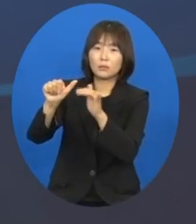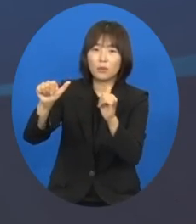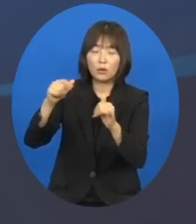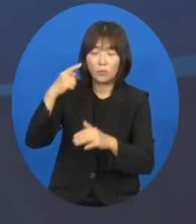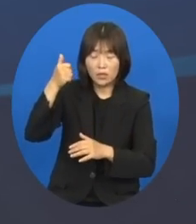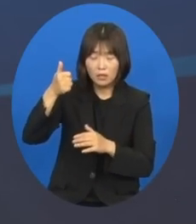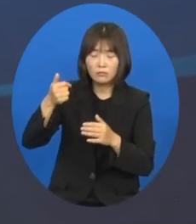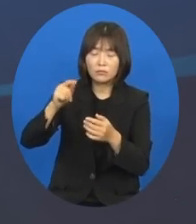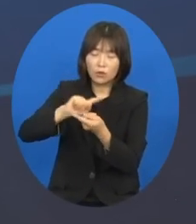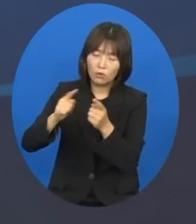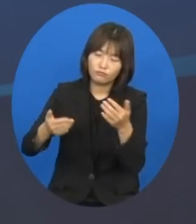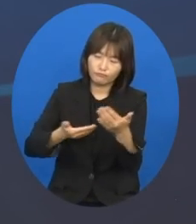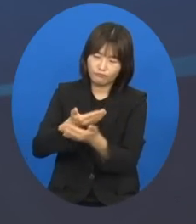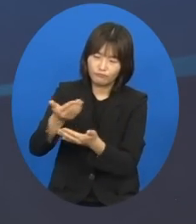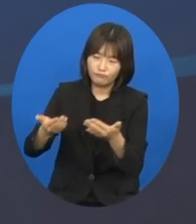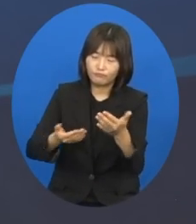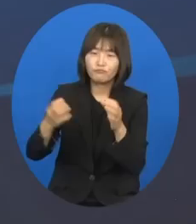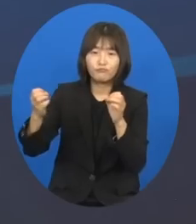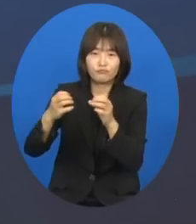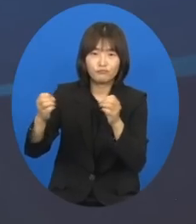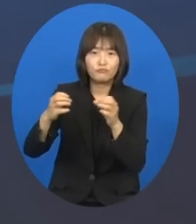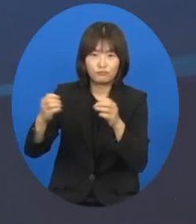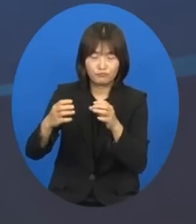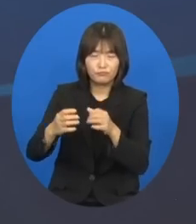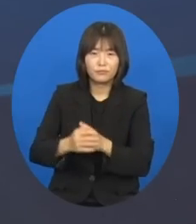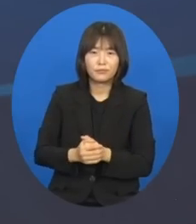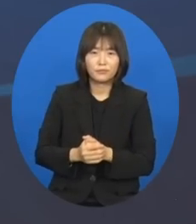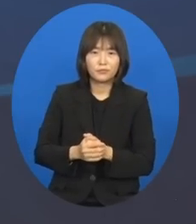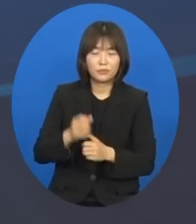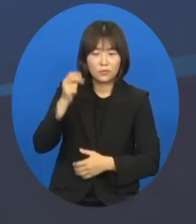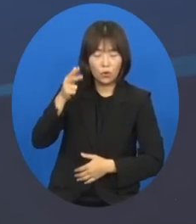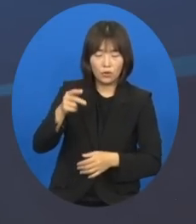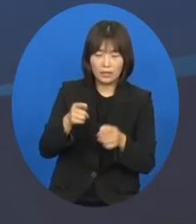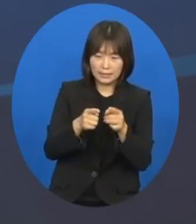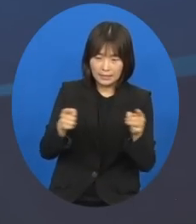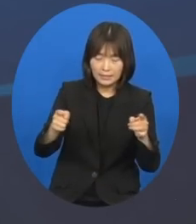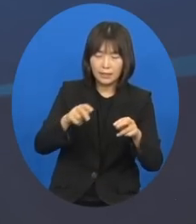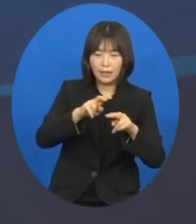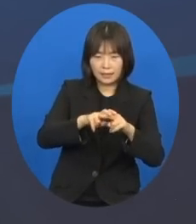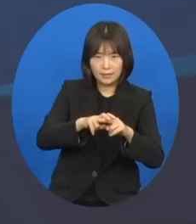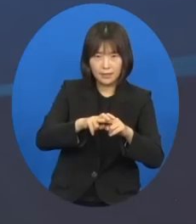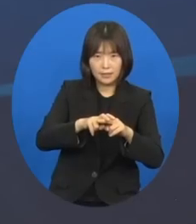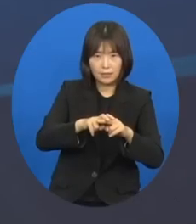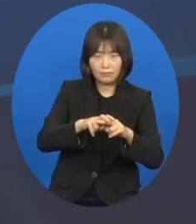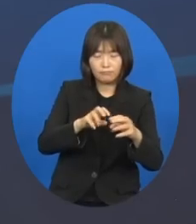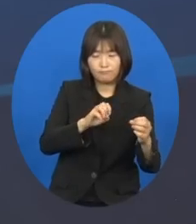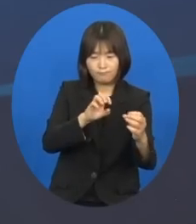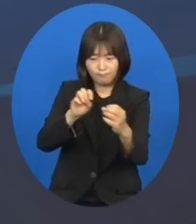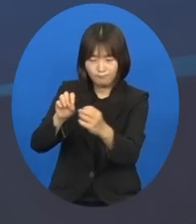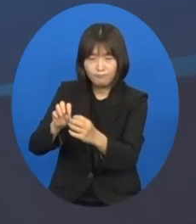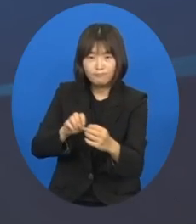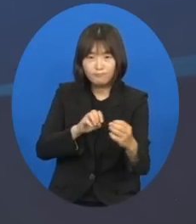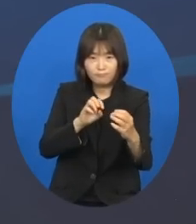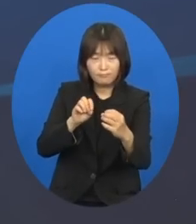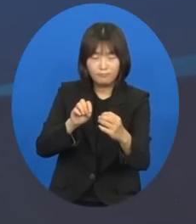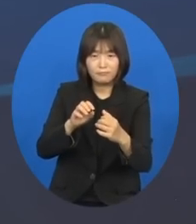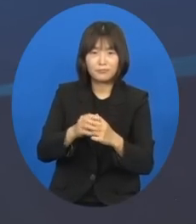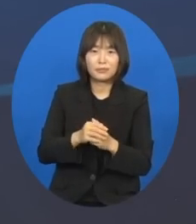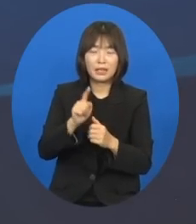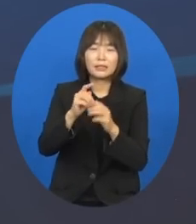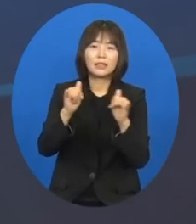이야기도 나누면서 담소를 즐깁니다 호텔 로비에 그렇게 앉았는데 한 분이 로스앤젤레스에서 교회를 개척한지 5년이